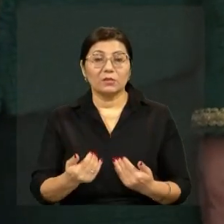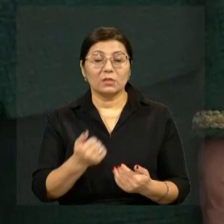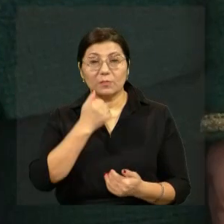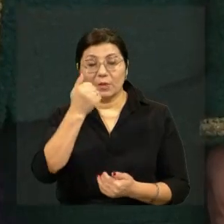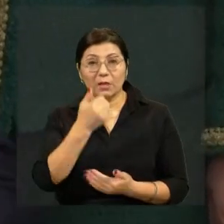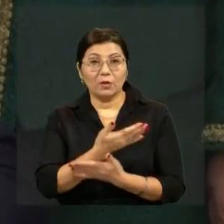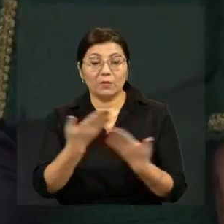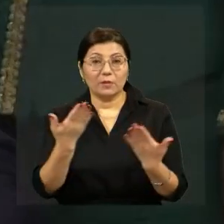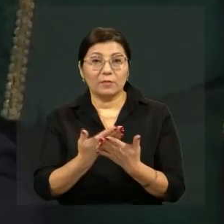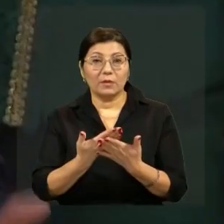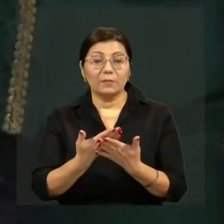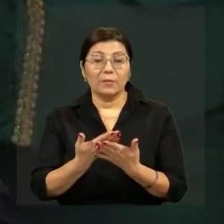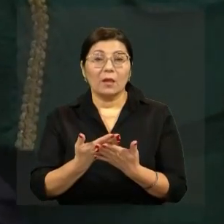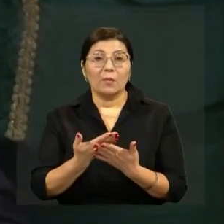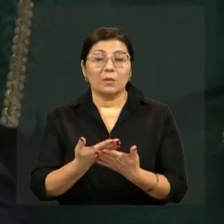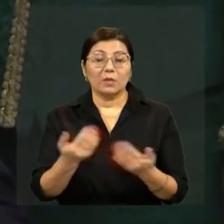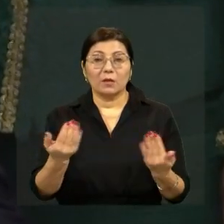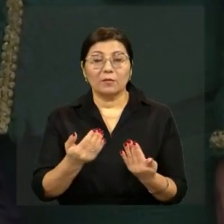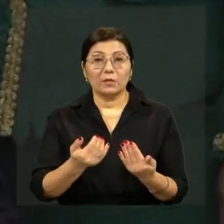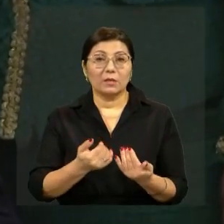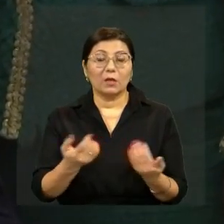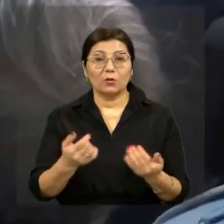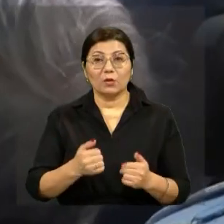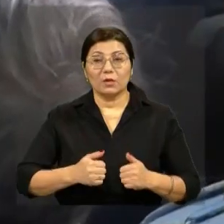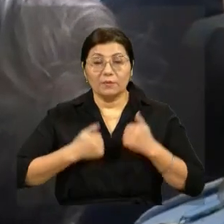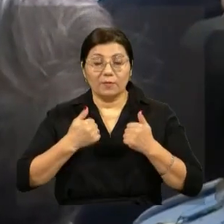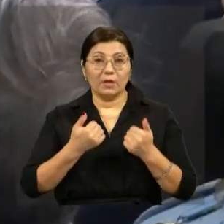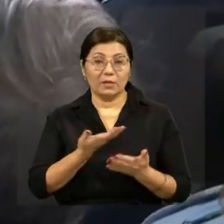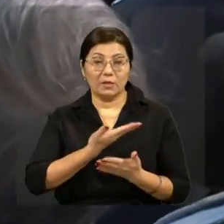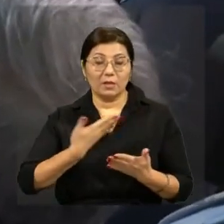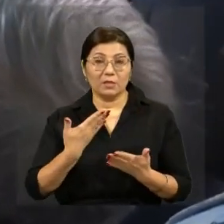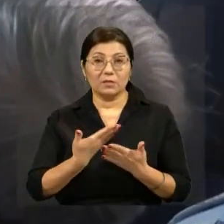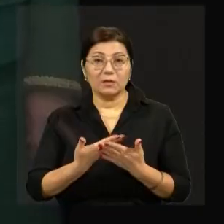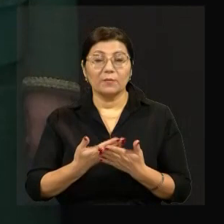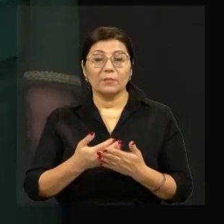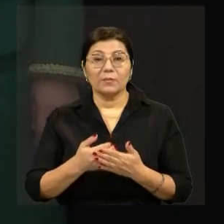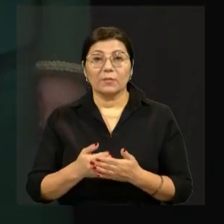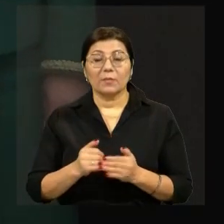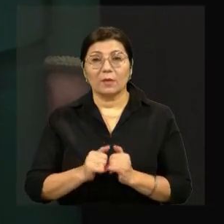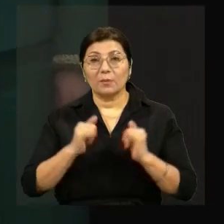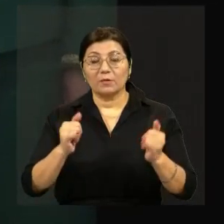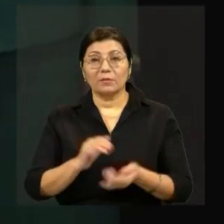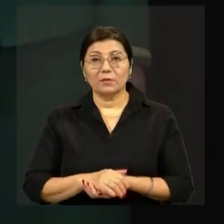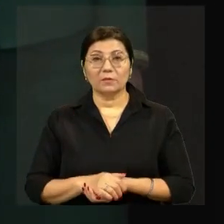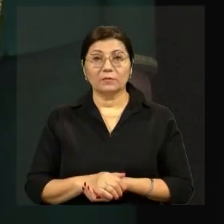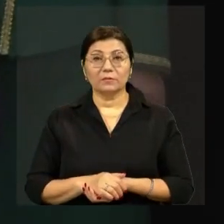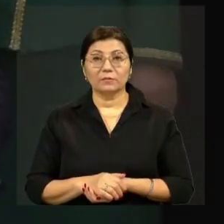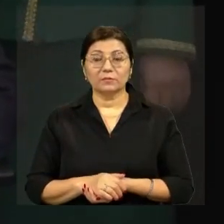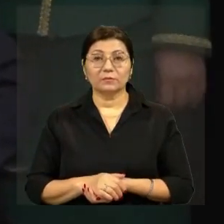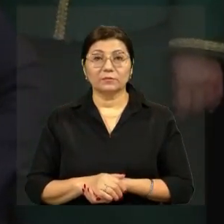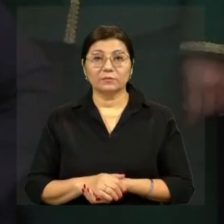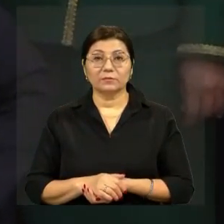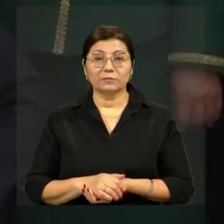она дает возможность раскрыть наш потенциал, дает оценку нашему результату. Равенство закона. Для нас это крайне